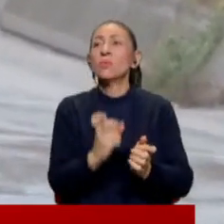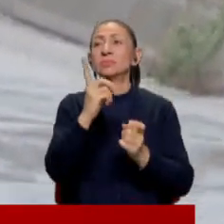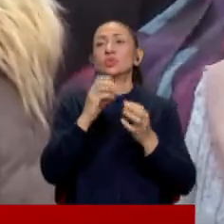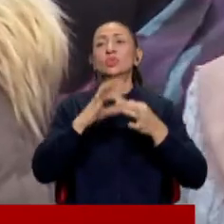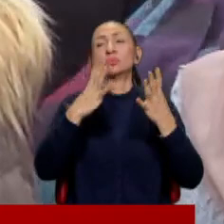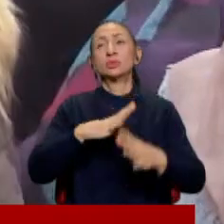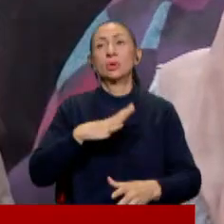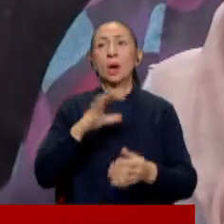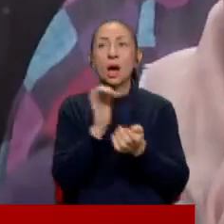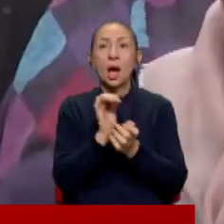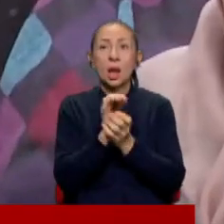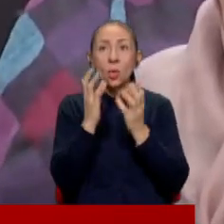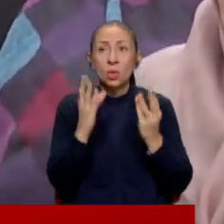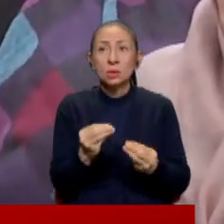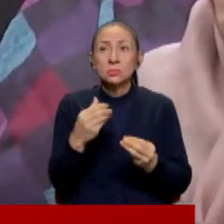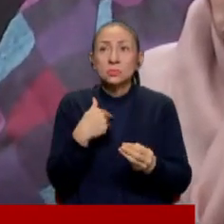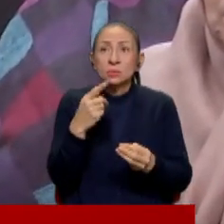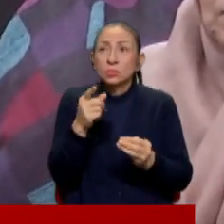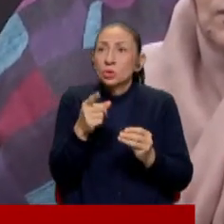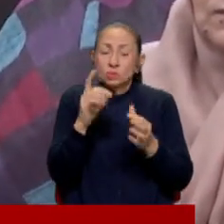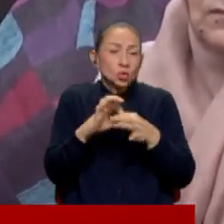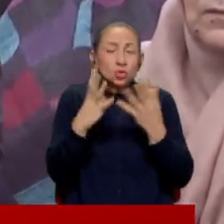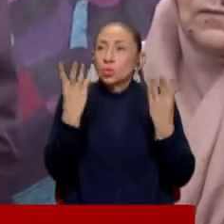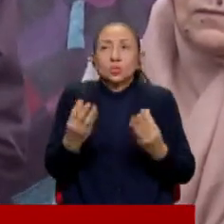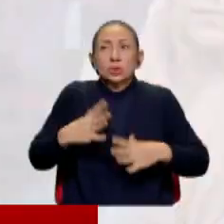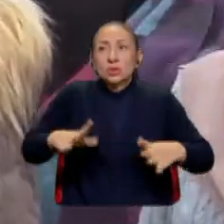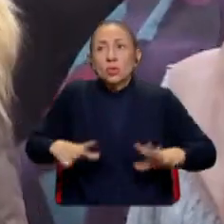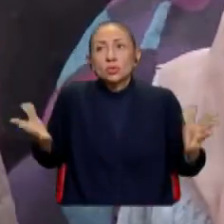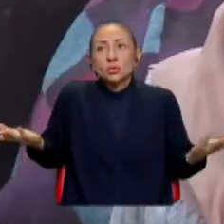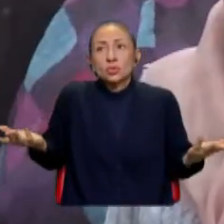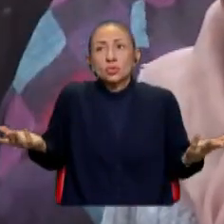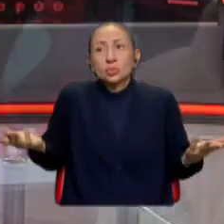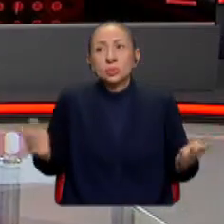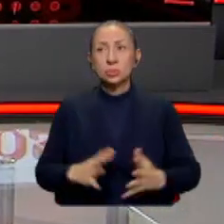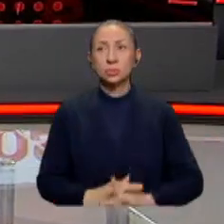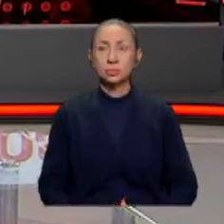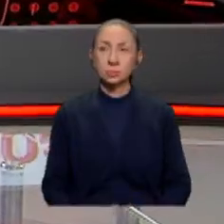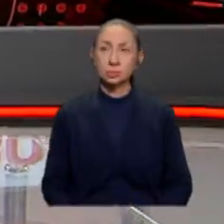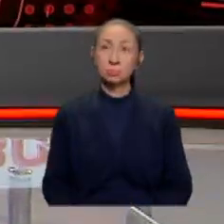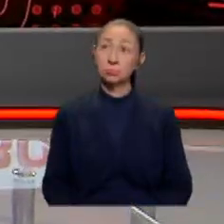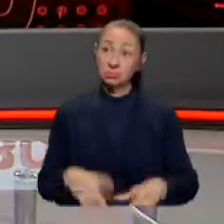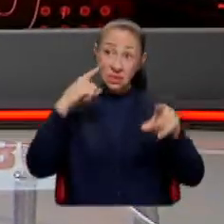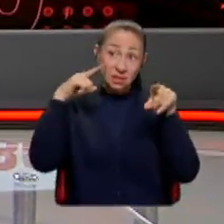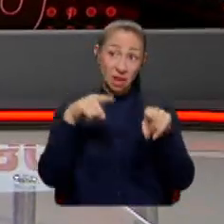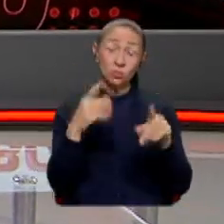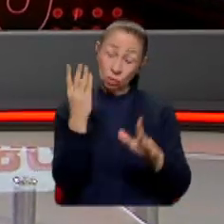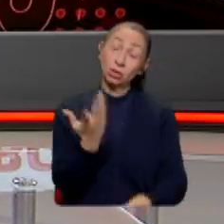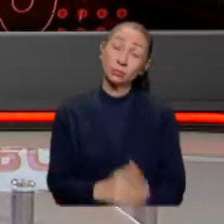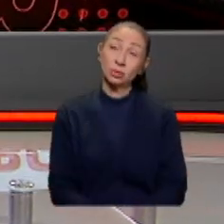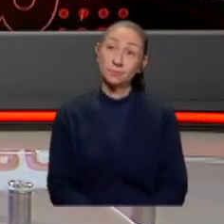istiyor aileler olarak biz buna bir çözüm bulunmasını istiyoruz takipçisi olacaklar